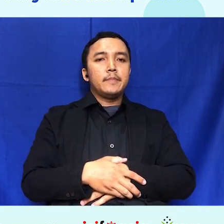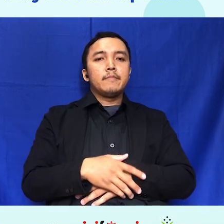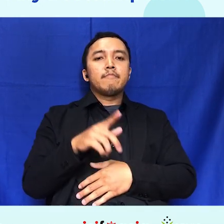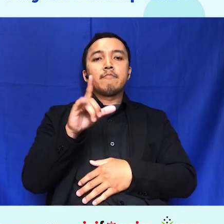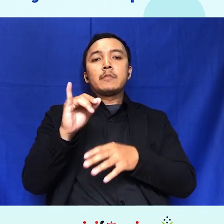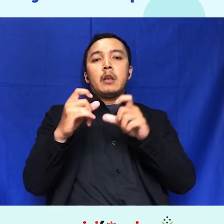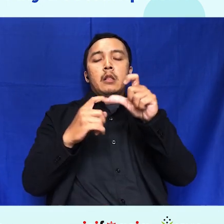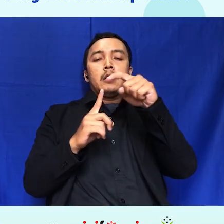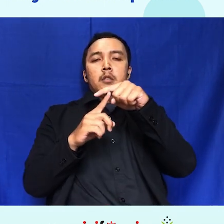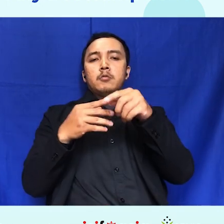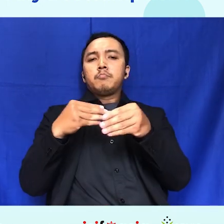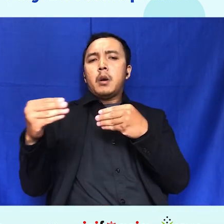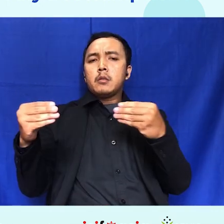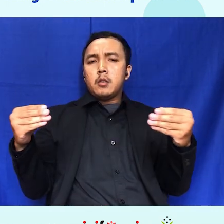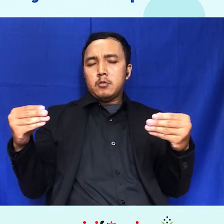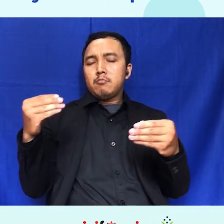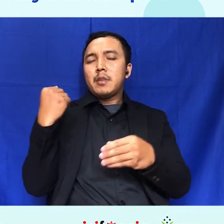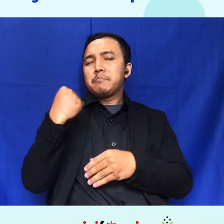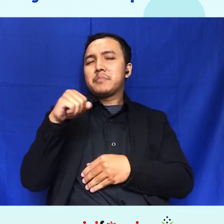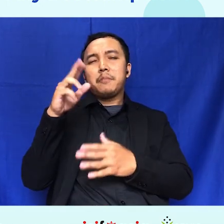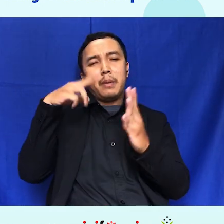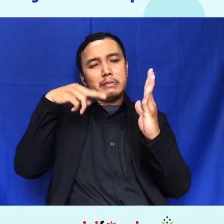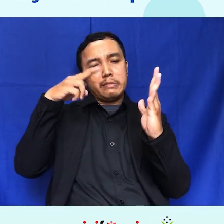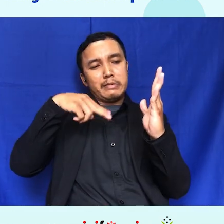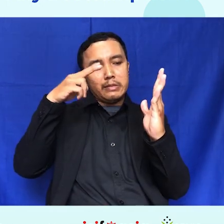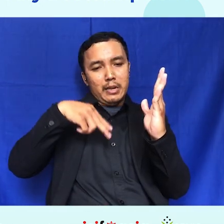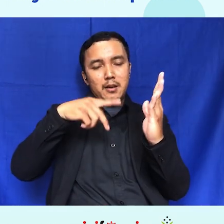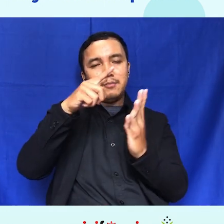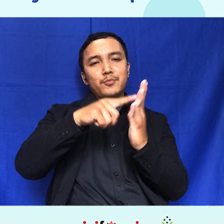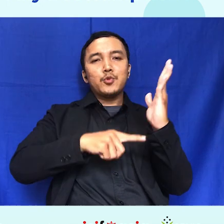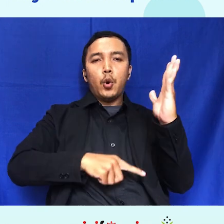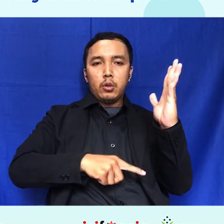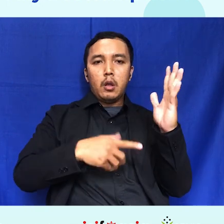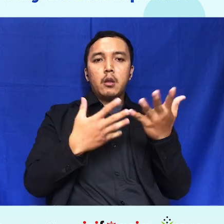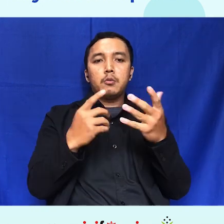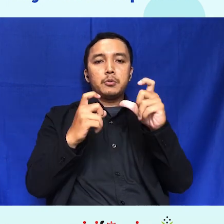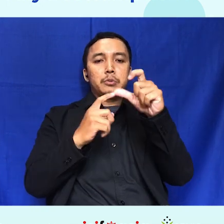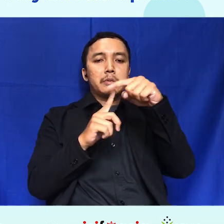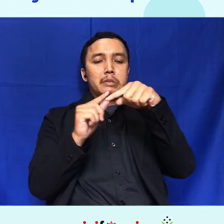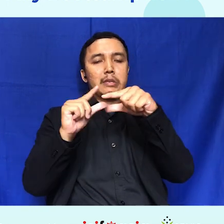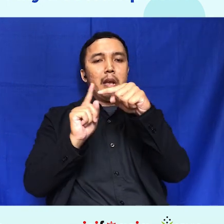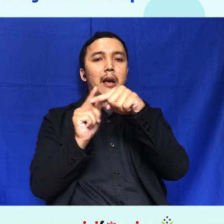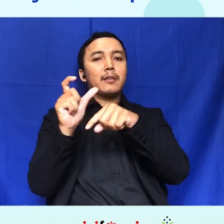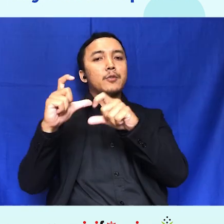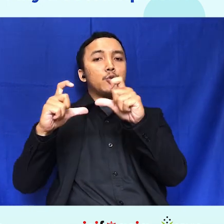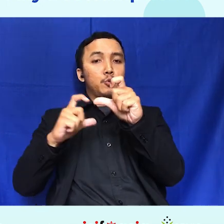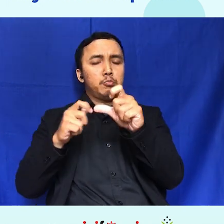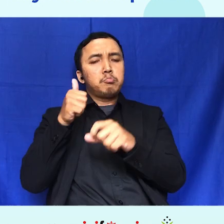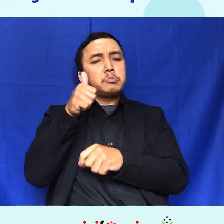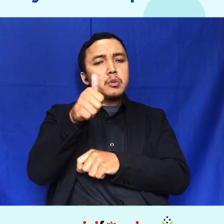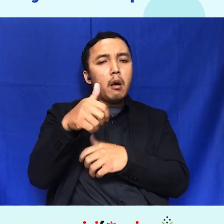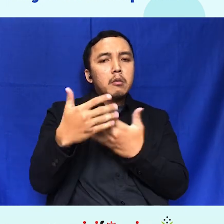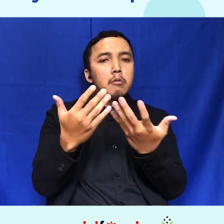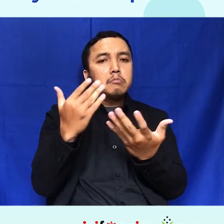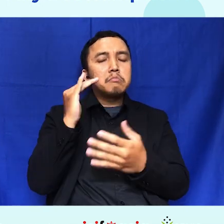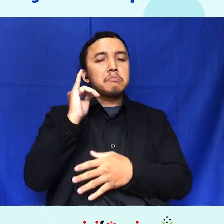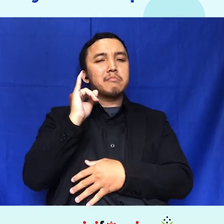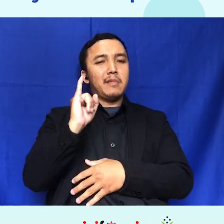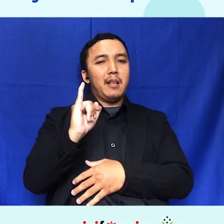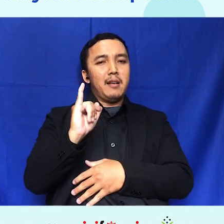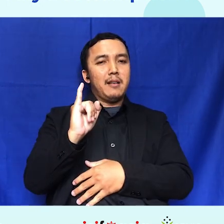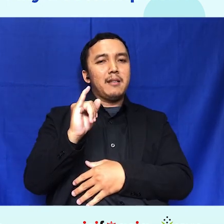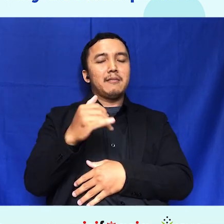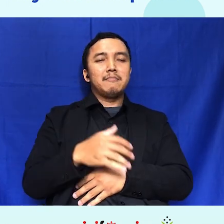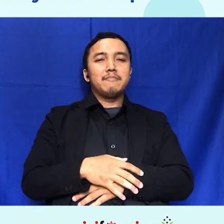List materi juga tidak terbaca sebagai drop-down dan tidak terbaca statusnya, expanded atau collapse. Klik kabel per exam,